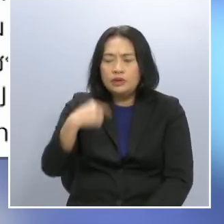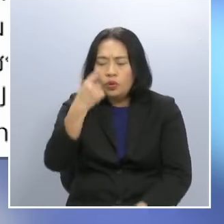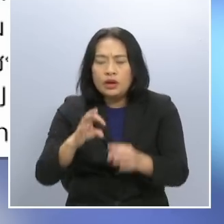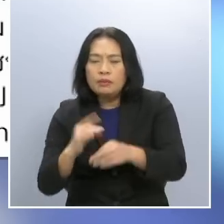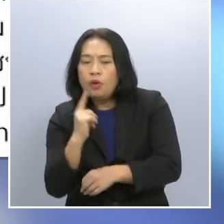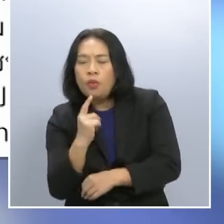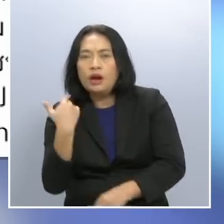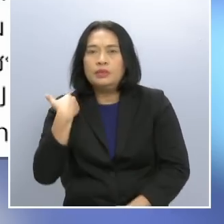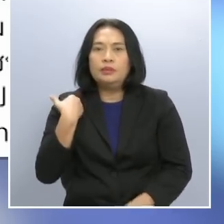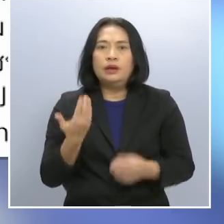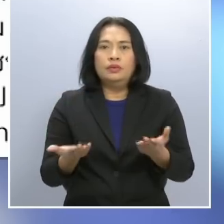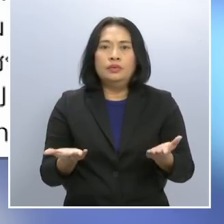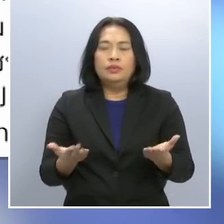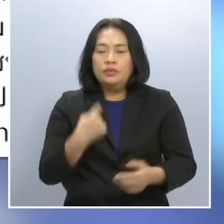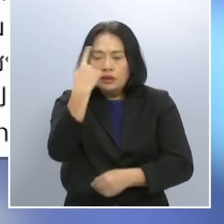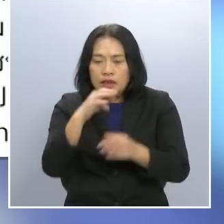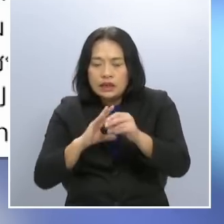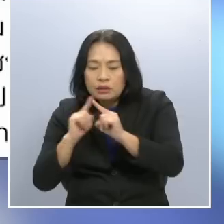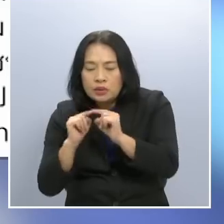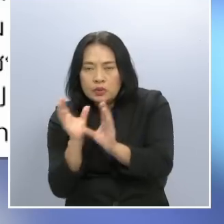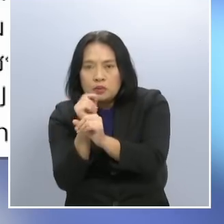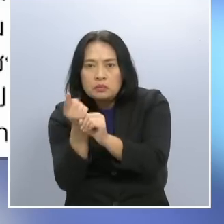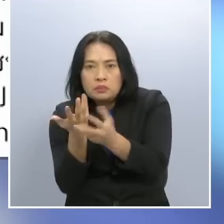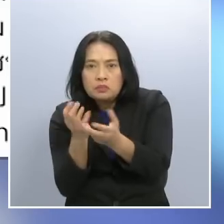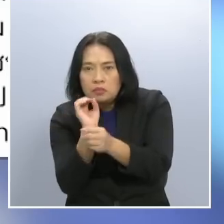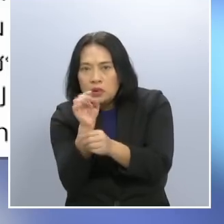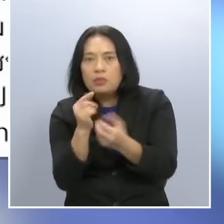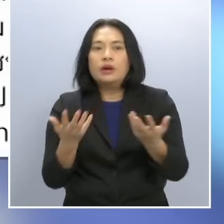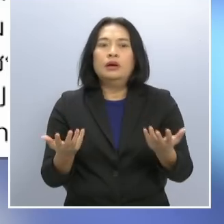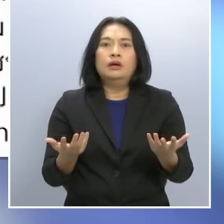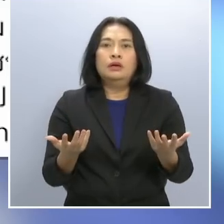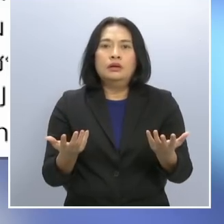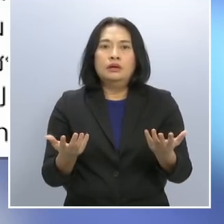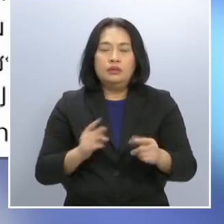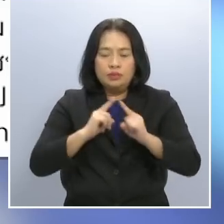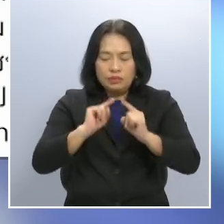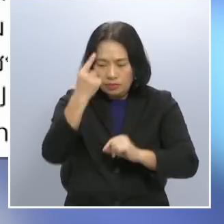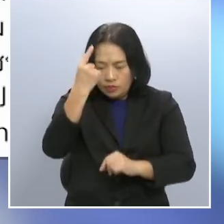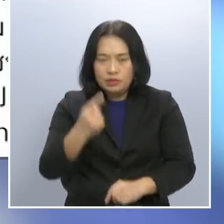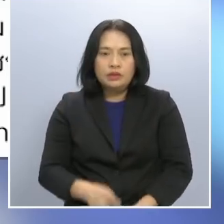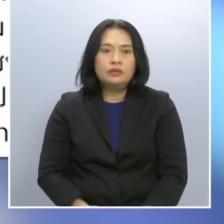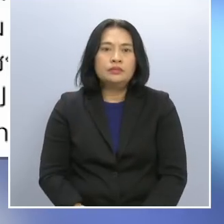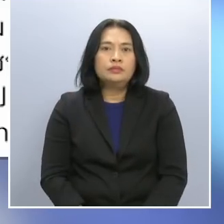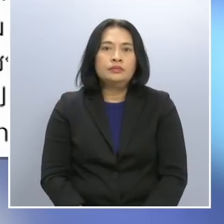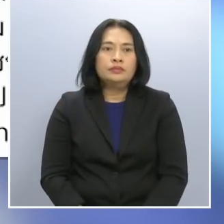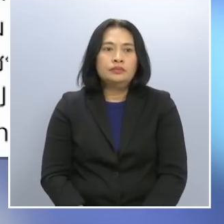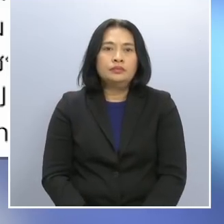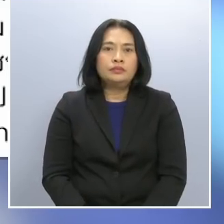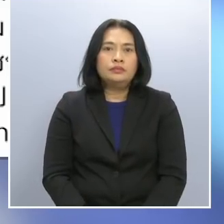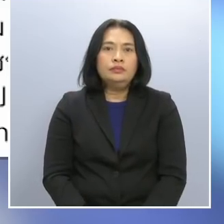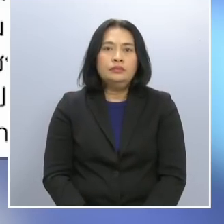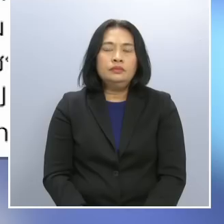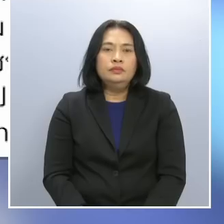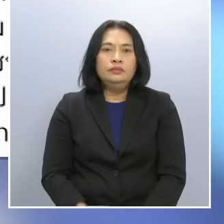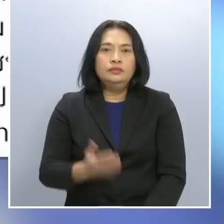าหรือไปถูกใครเขาบลีฟมาหรือเปล่าทำให้มึงต้องกลับมาพูดอีกครั้งหนึ่ง ค่ะ เนี่ยแหละฮะโ